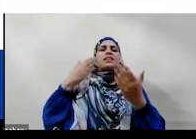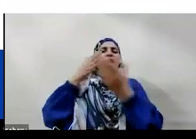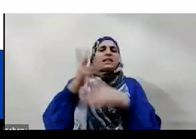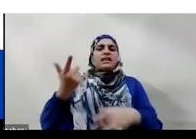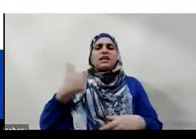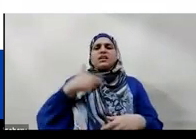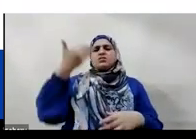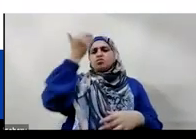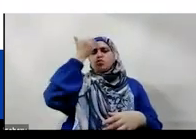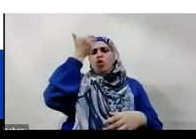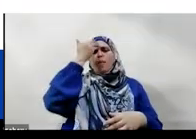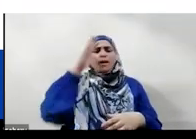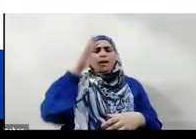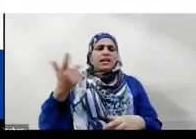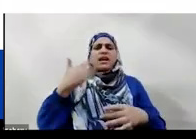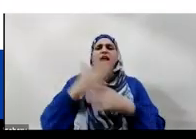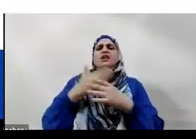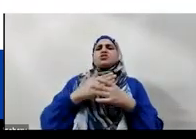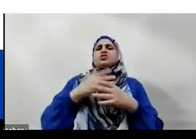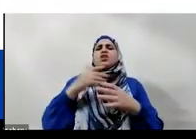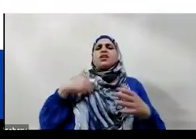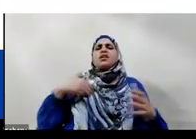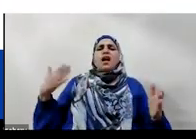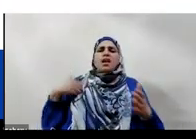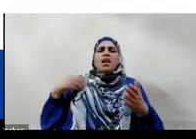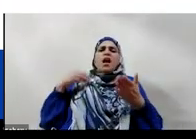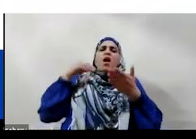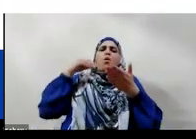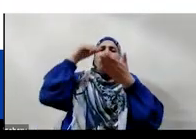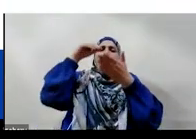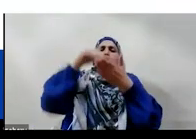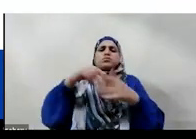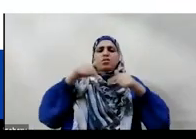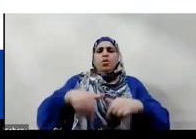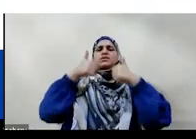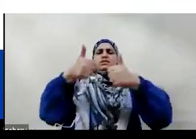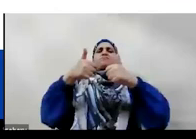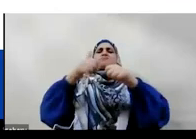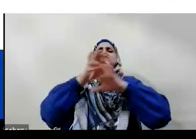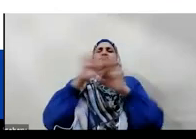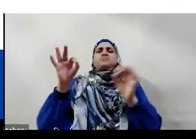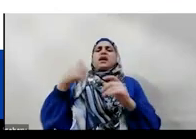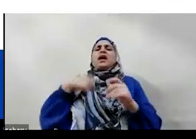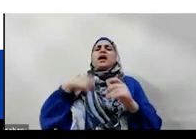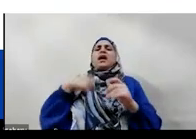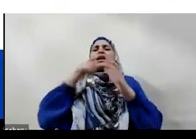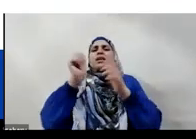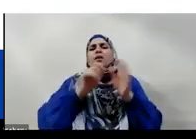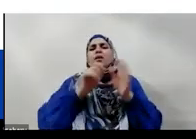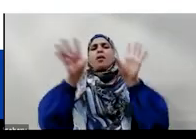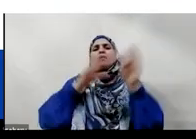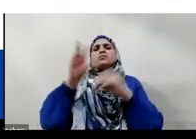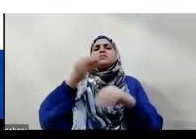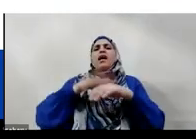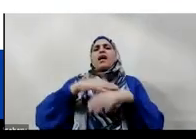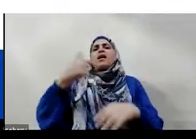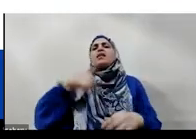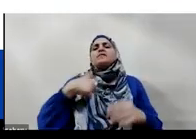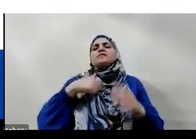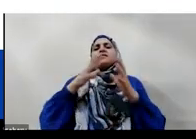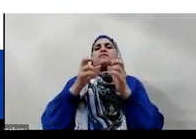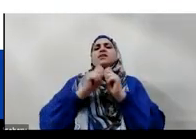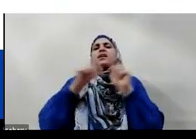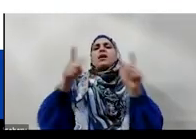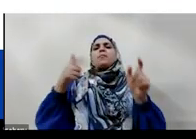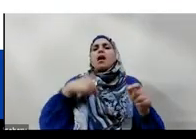اللي أنا وصلت ليها دلوقتي، الـ current goals بتاعتي إزاي حققتها. فبشرح قصة وبكتب قصة عن نفسي وبقول أنا